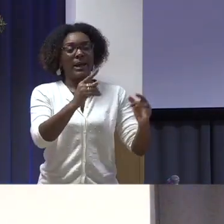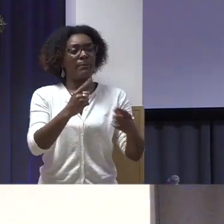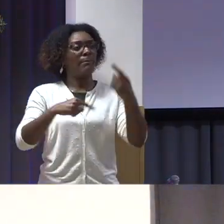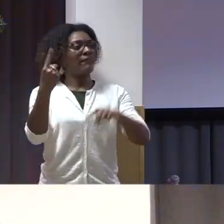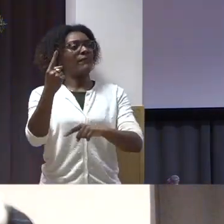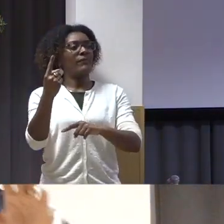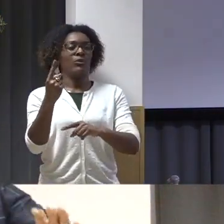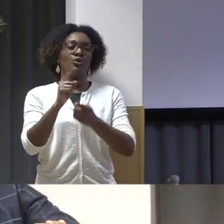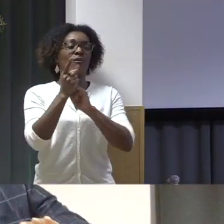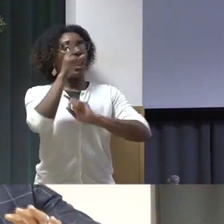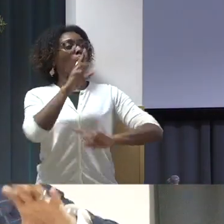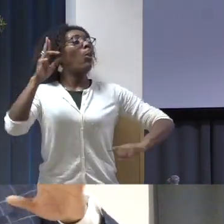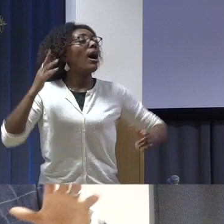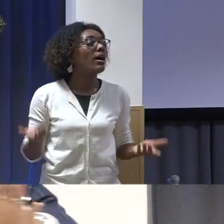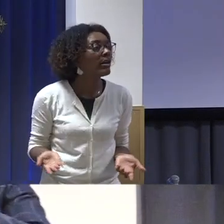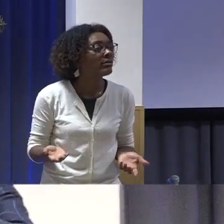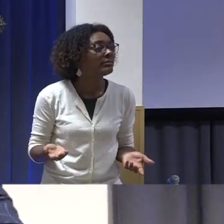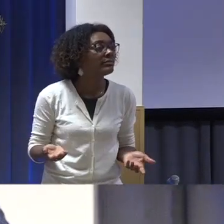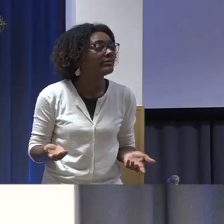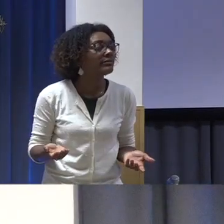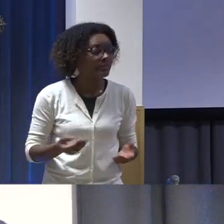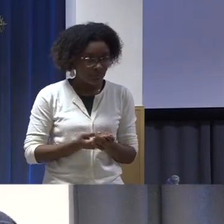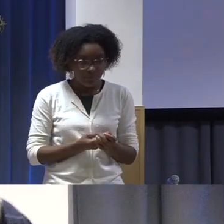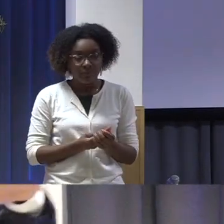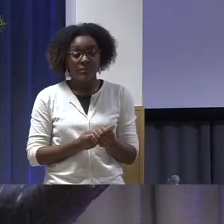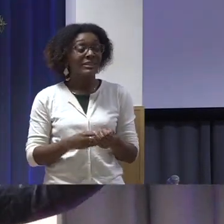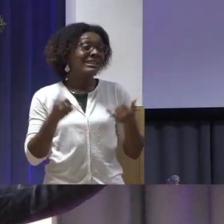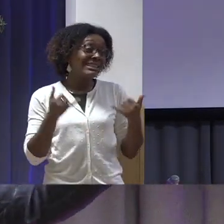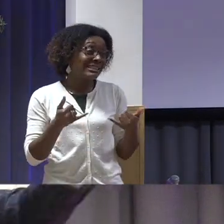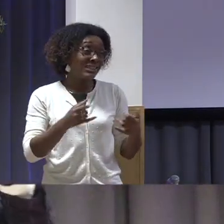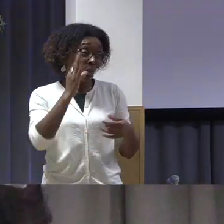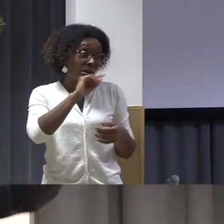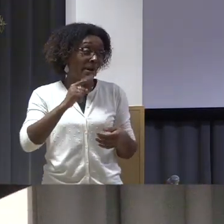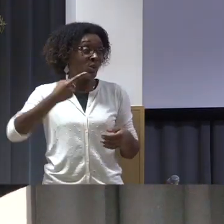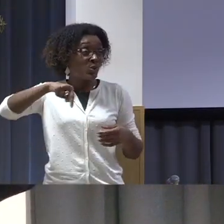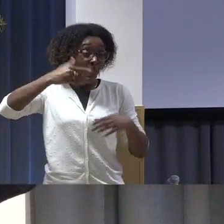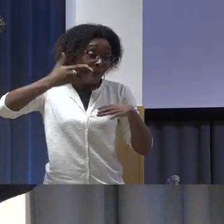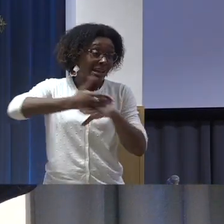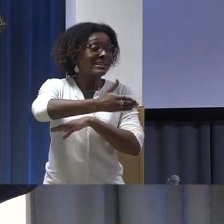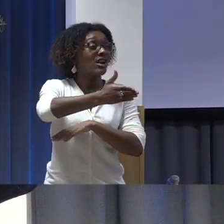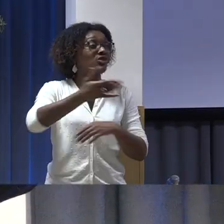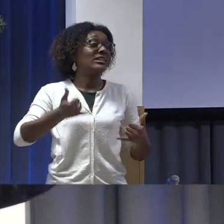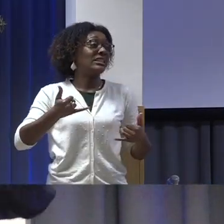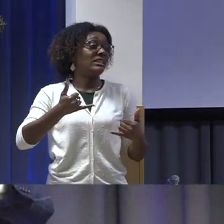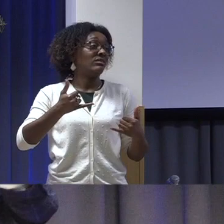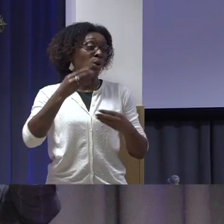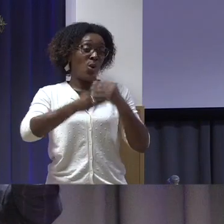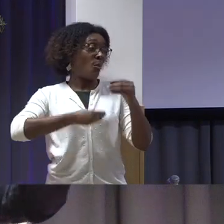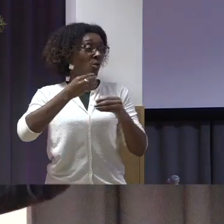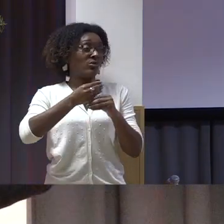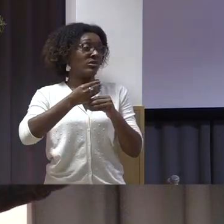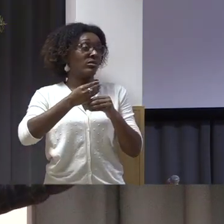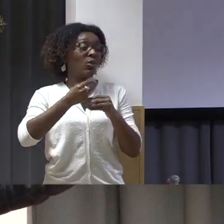terre toutes ces choses là ne sont que transitoire nous sommes en passage vers la promesse nous sommes des